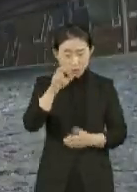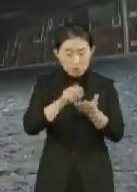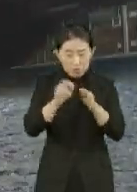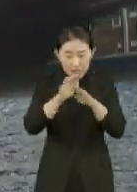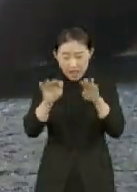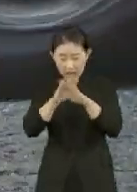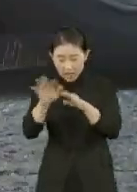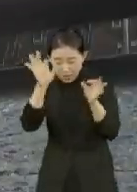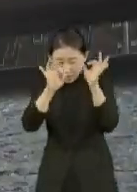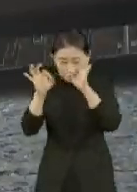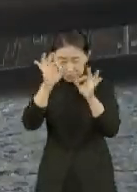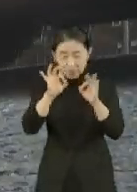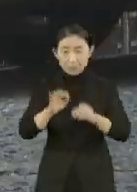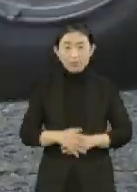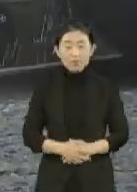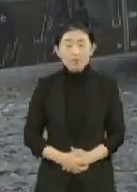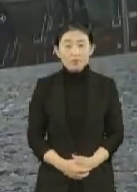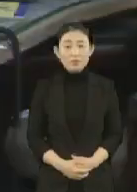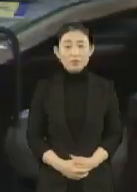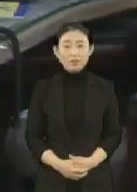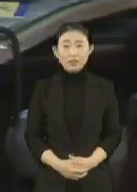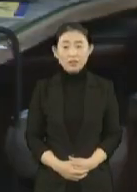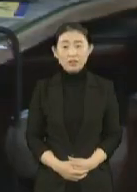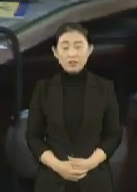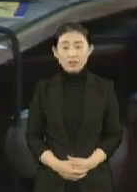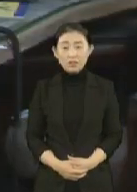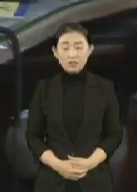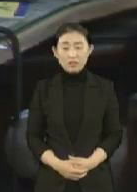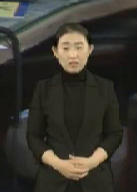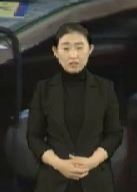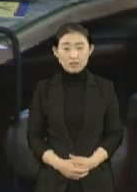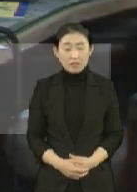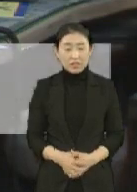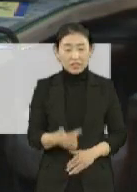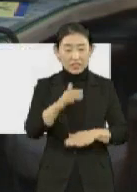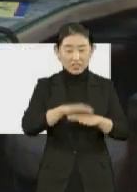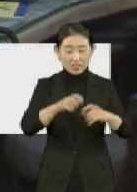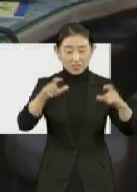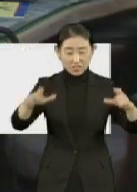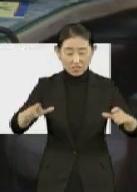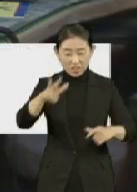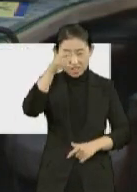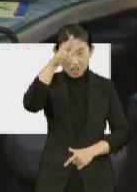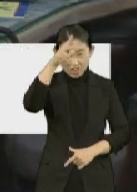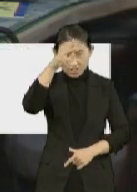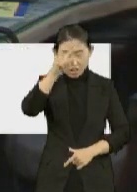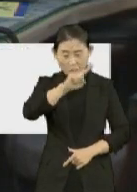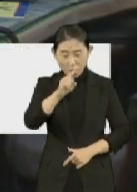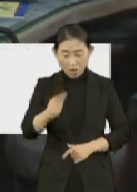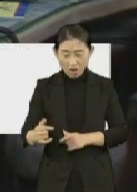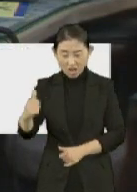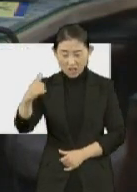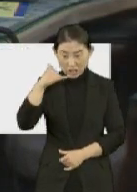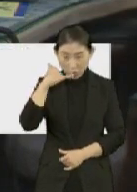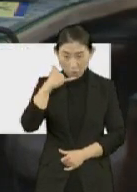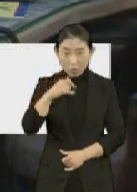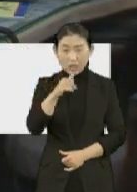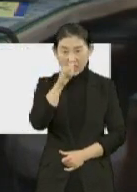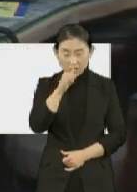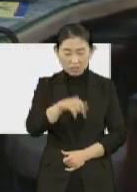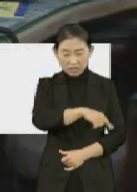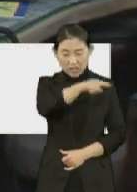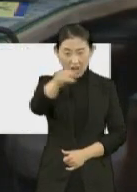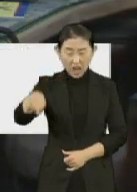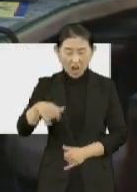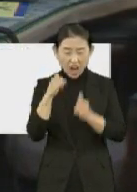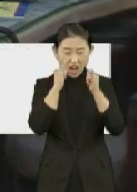해결의 실마리를 찾아갑니다. 관할 서뿐만이 아니라 전체 대전청에서 이러한 사건이 들어왔음을 알 수 있게끔 대전 전